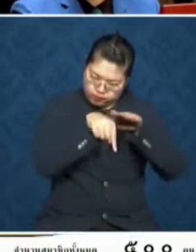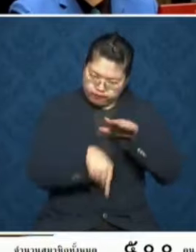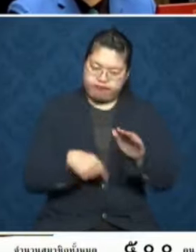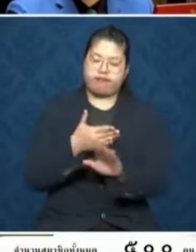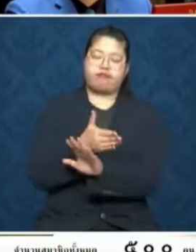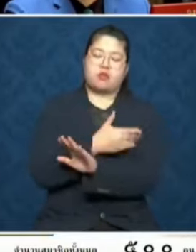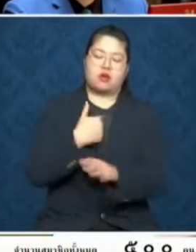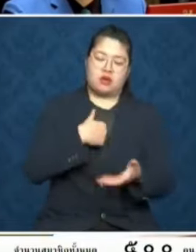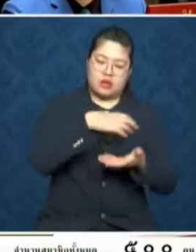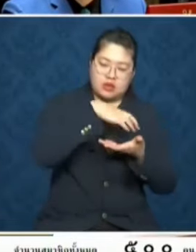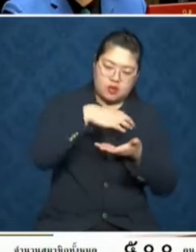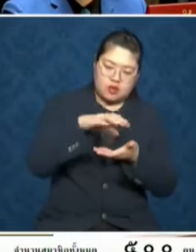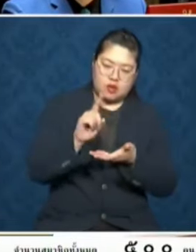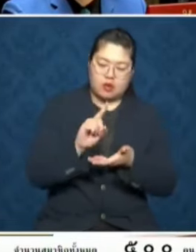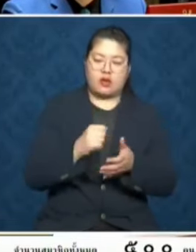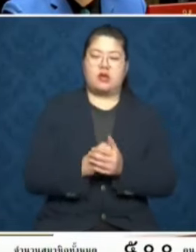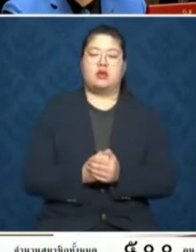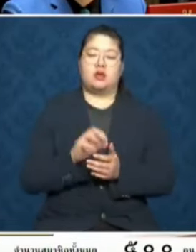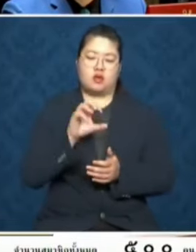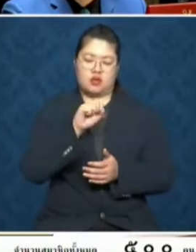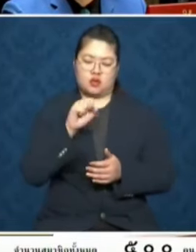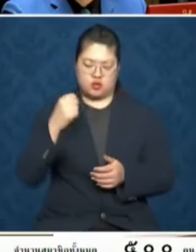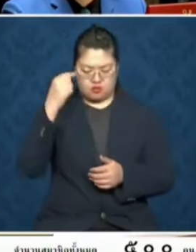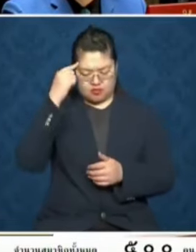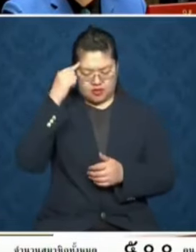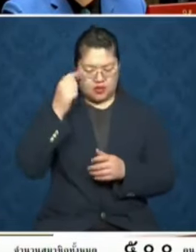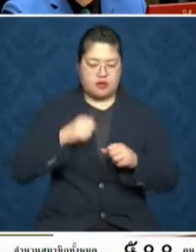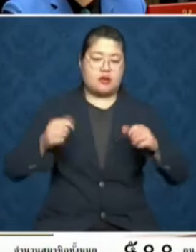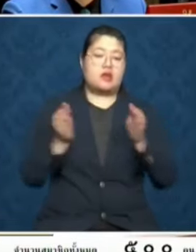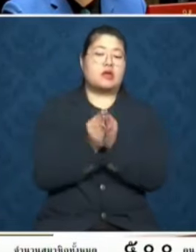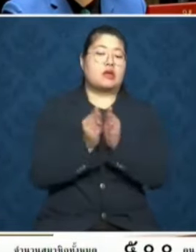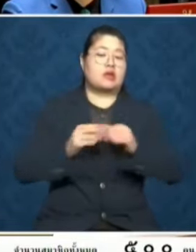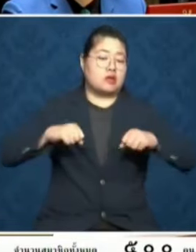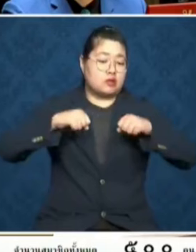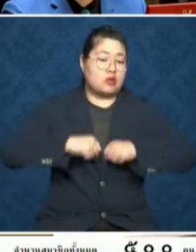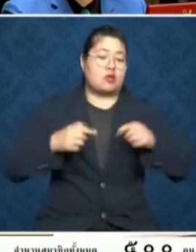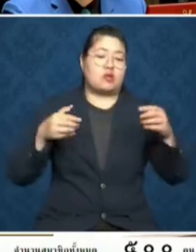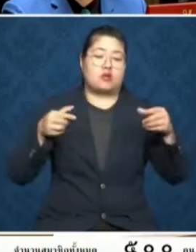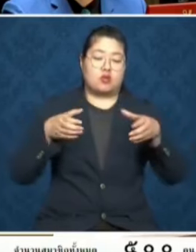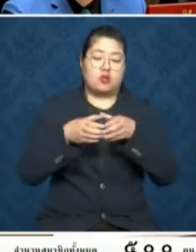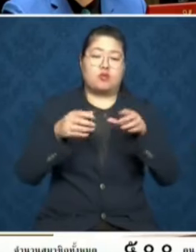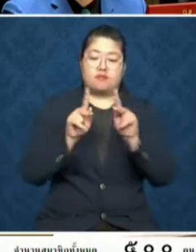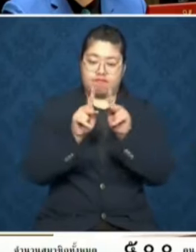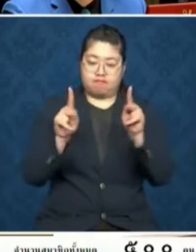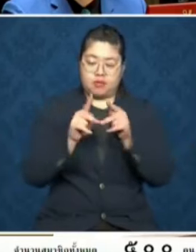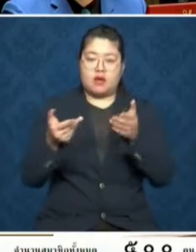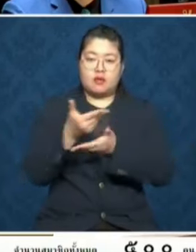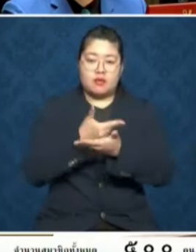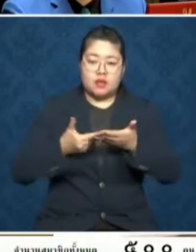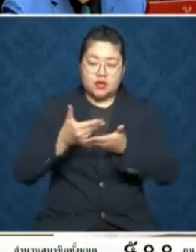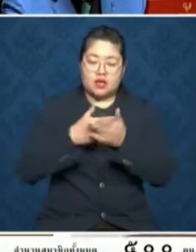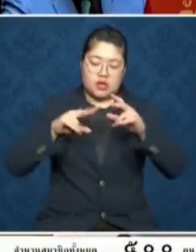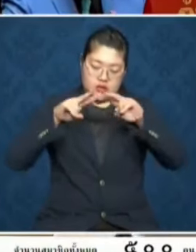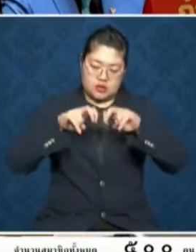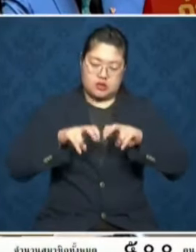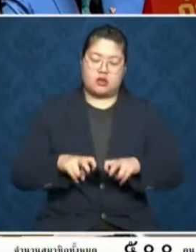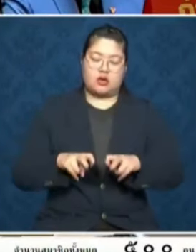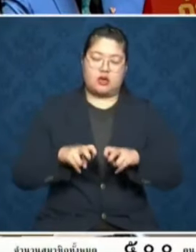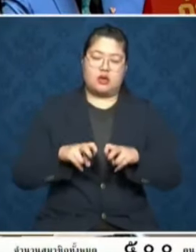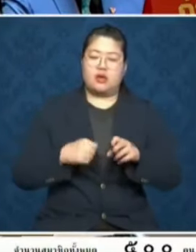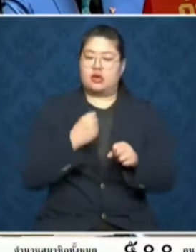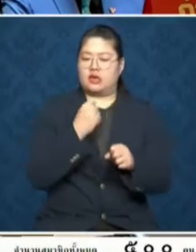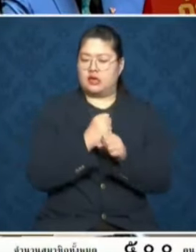ราษฎรจึงต้องมีความจำเป็นที่จะต้องร่วมกันลงมติตั้งกรรมาธิการวิสามัญเพื่อพิจารณาศึกษาแนวทางการถ่าย